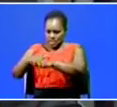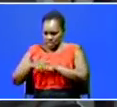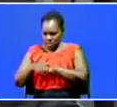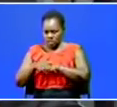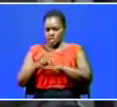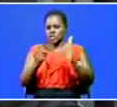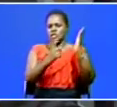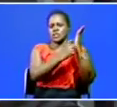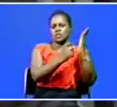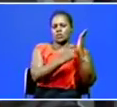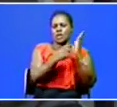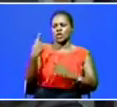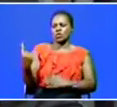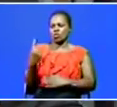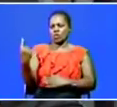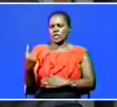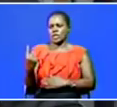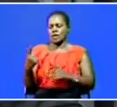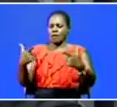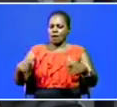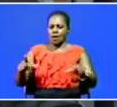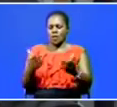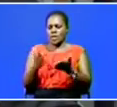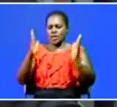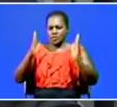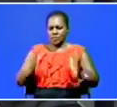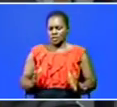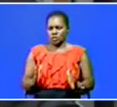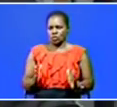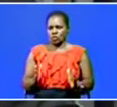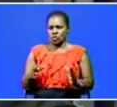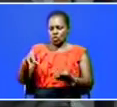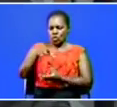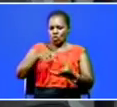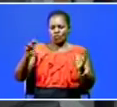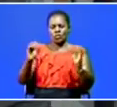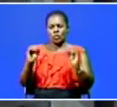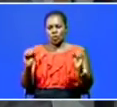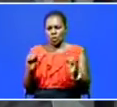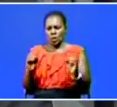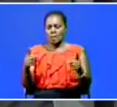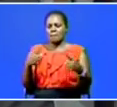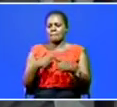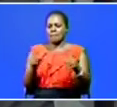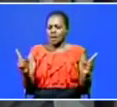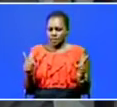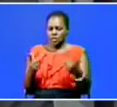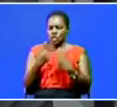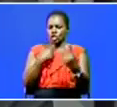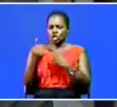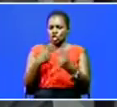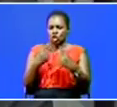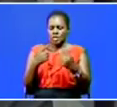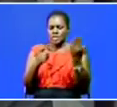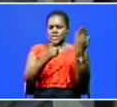na ile ya Kiswahili pekee, ambazo zimeruhusiwa na yoyote hapaswi kuzichanganya lugha hizi. Hata hivyo, kuzungumza lugha